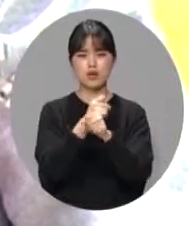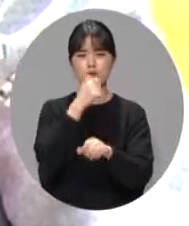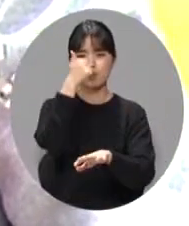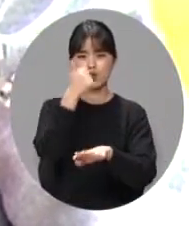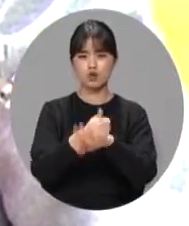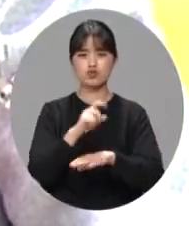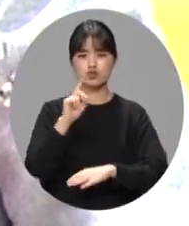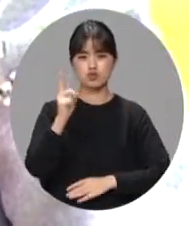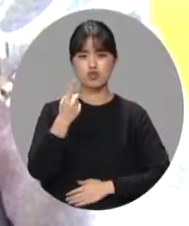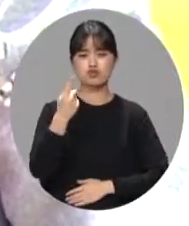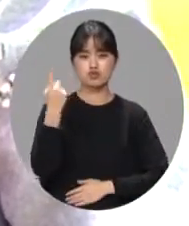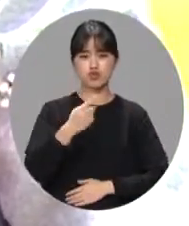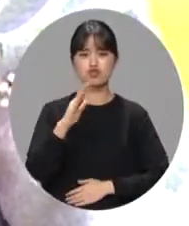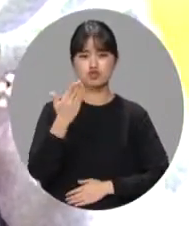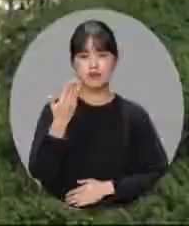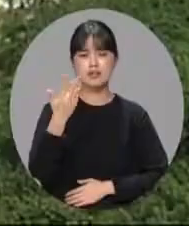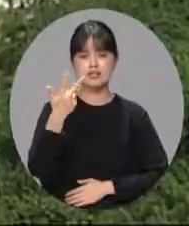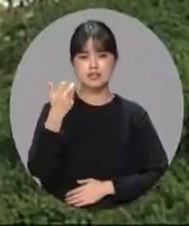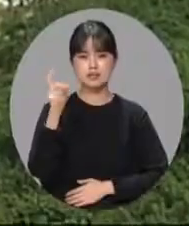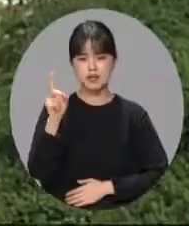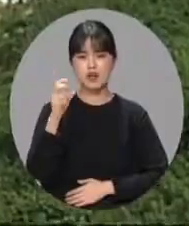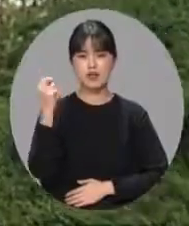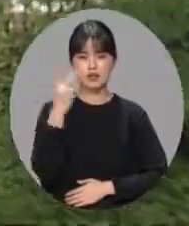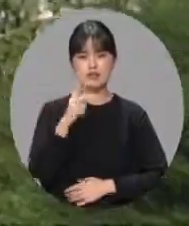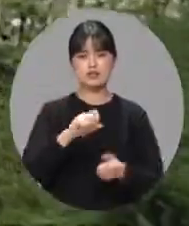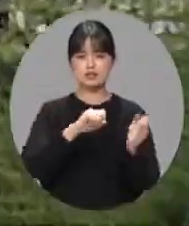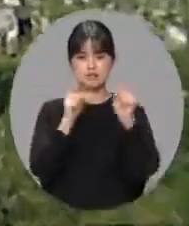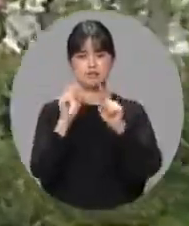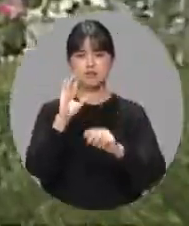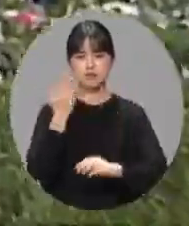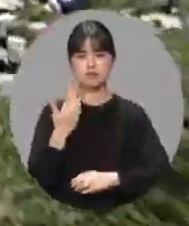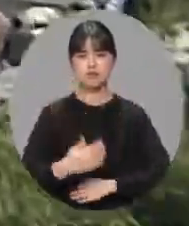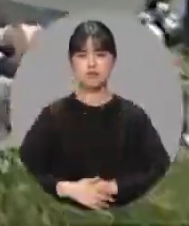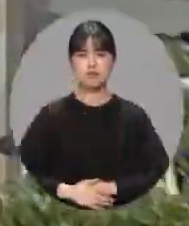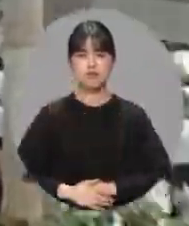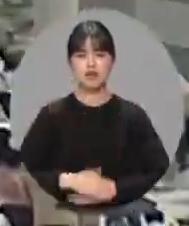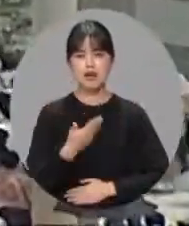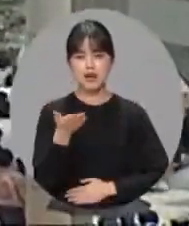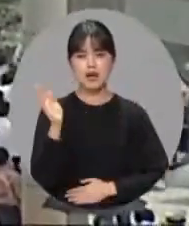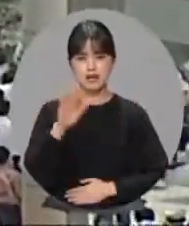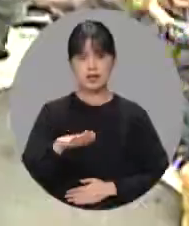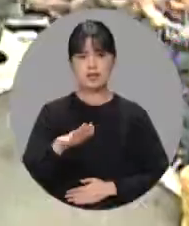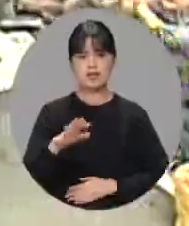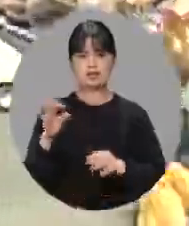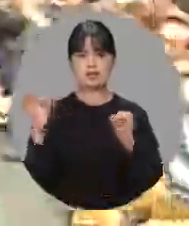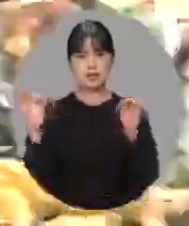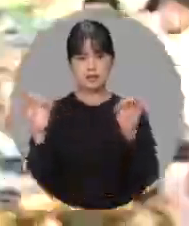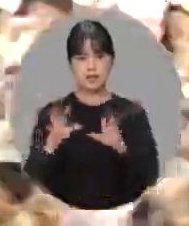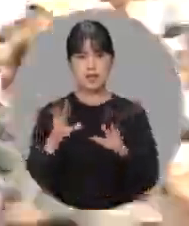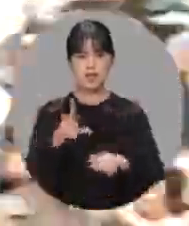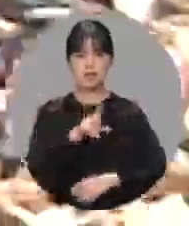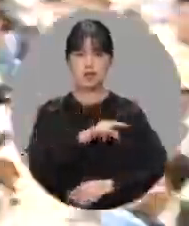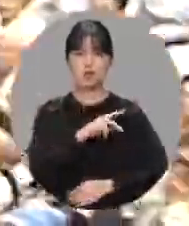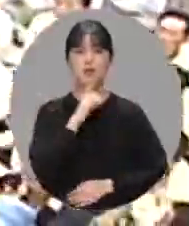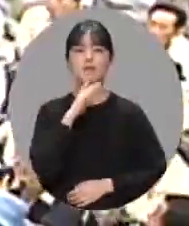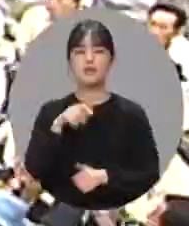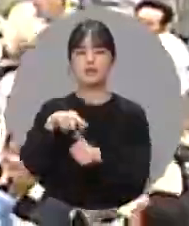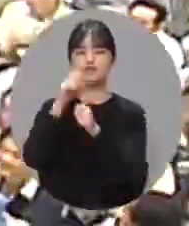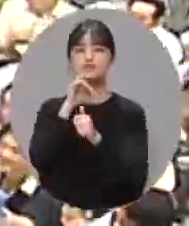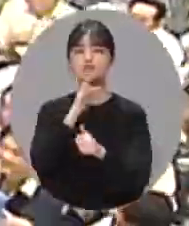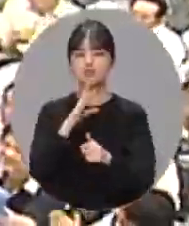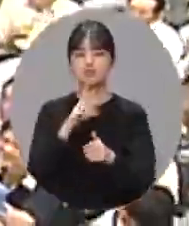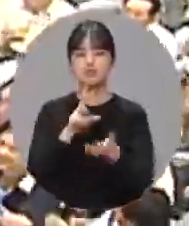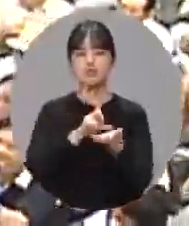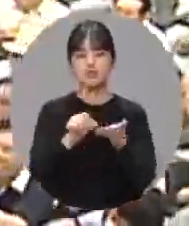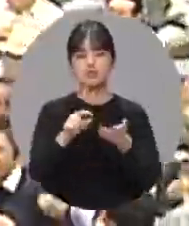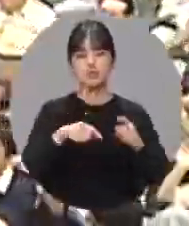1991년 광역의회 선거를 시작으로 가까스로 재개됐습니다. 하지만 단지 도의원들만 선출됐을 뿐